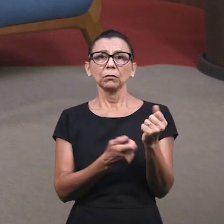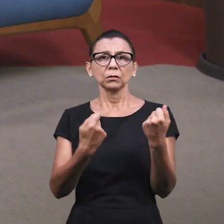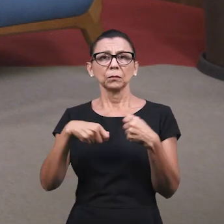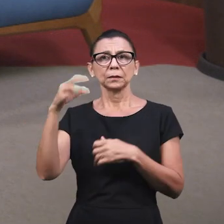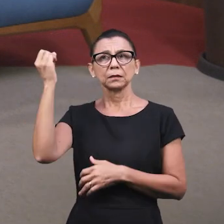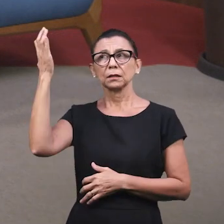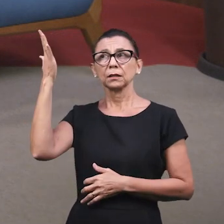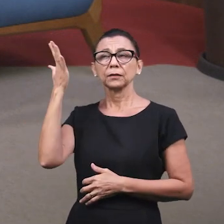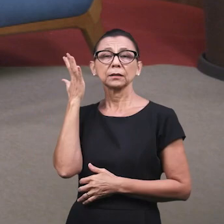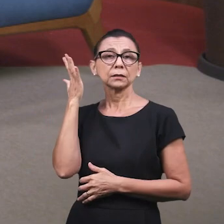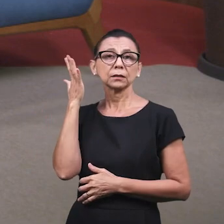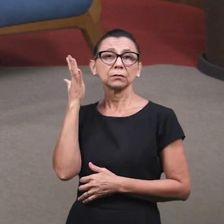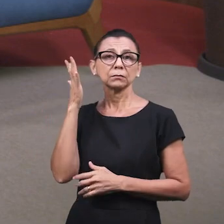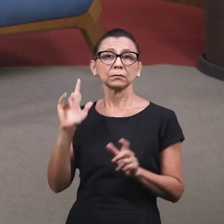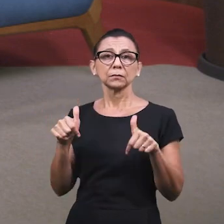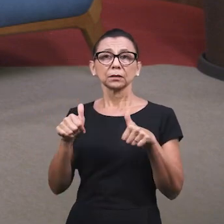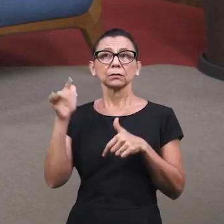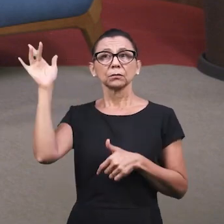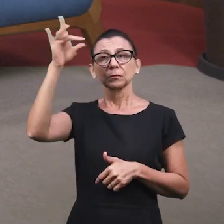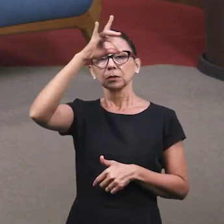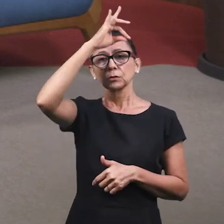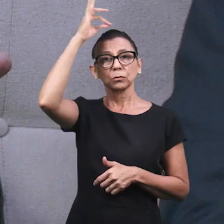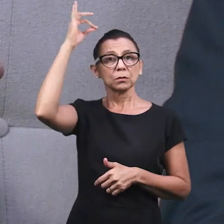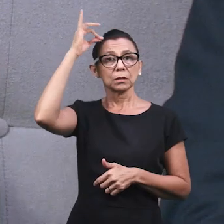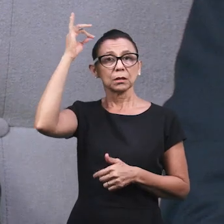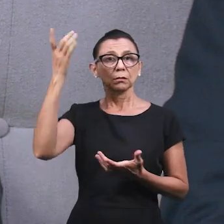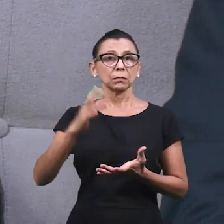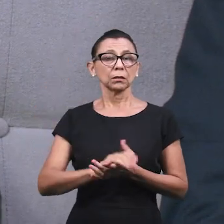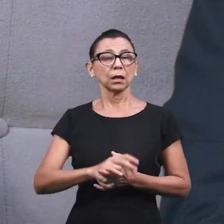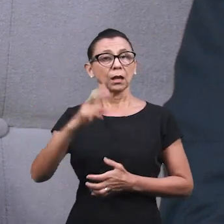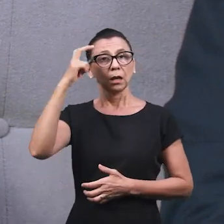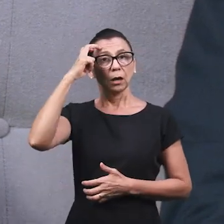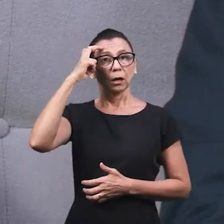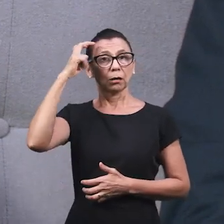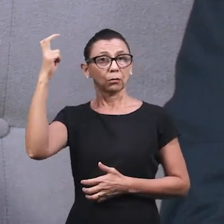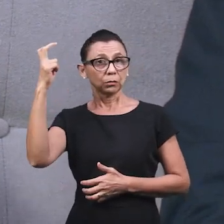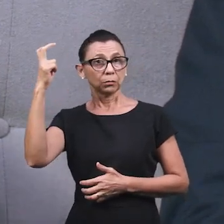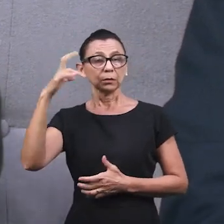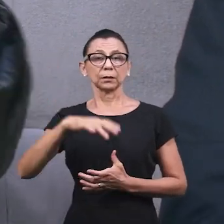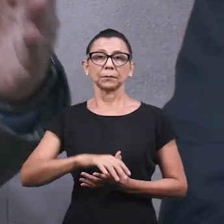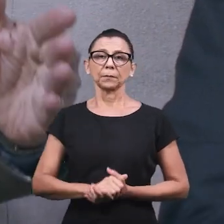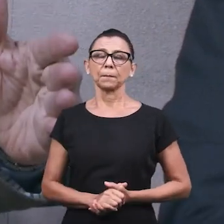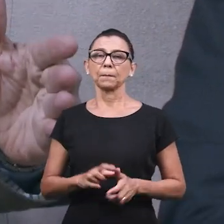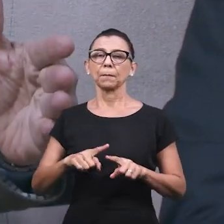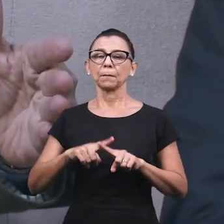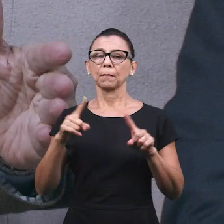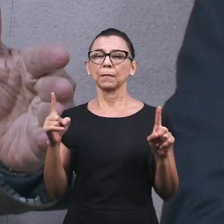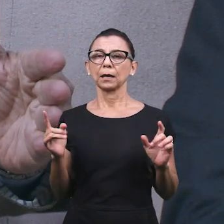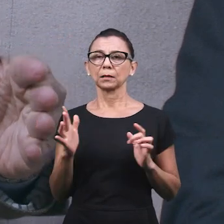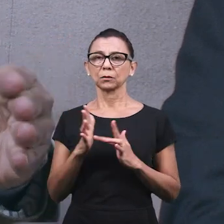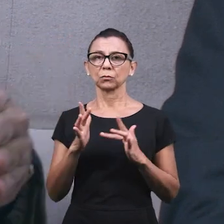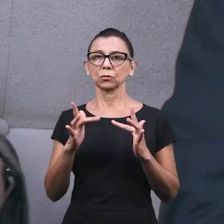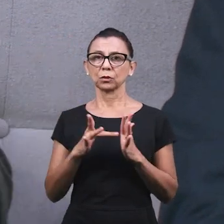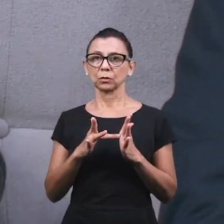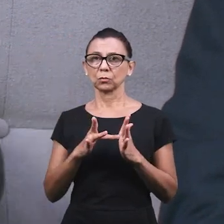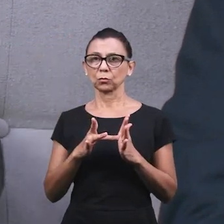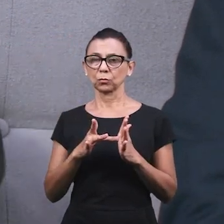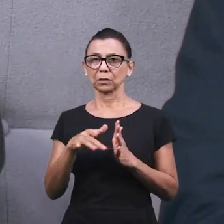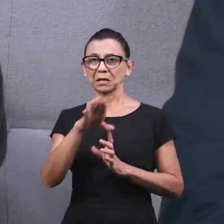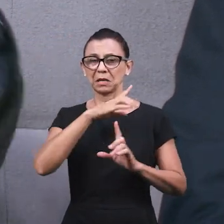de mystère, pas besoin de la révélation, de l'opération du Saint-Esprit, c'est de la culture. Mais